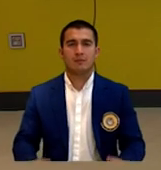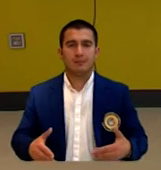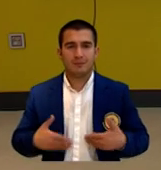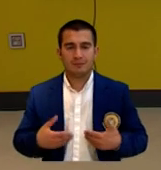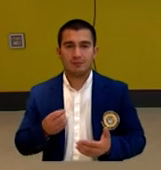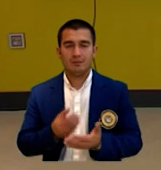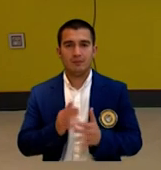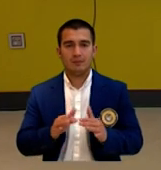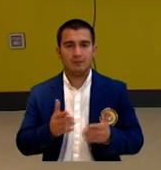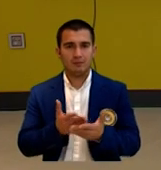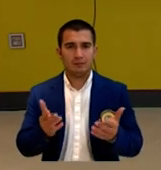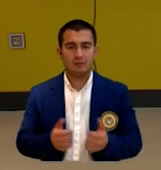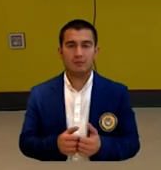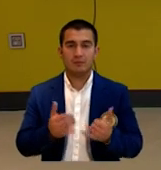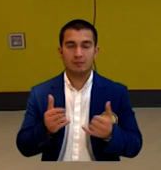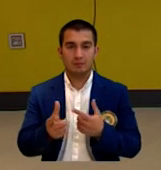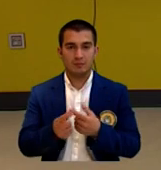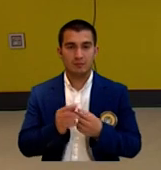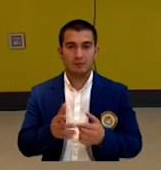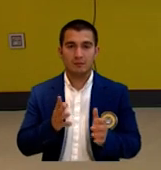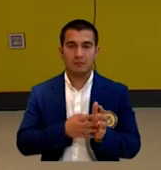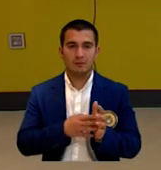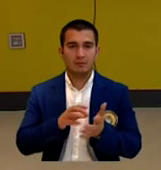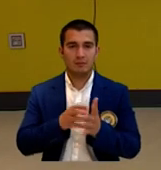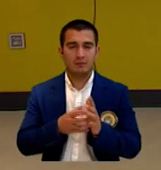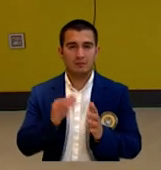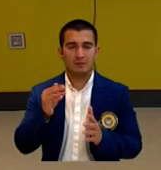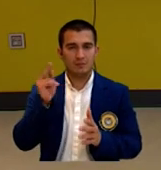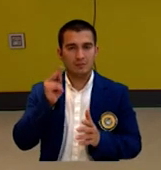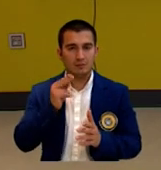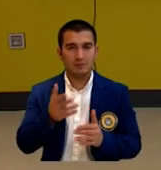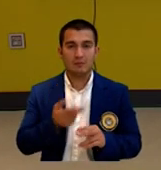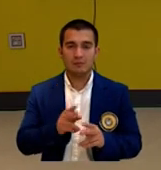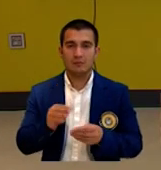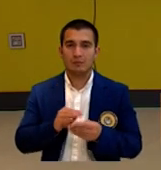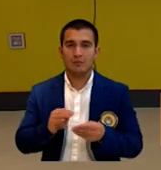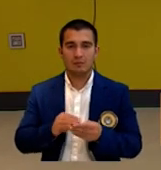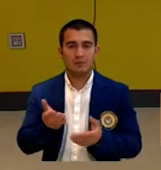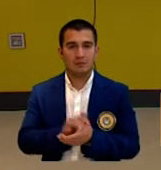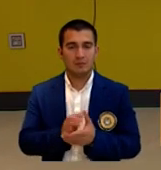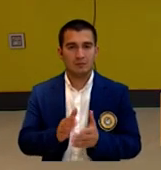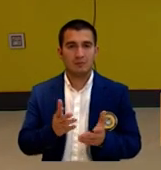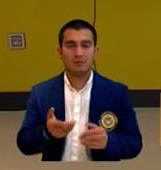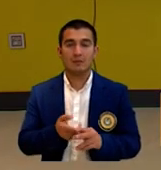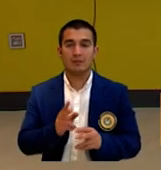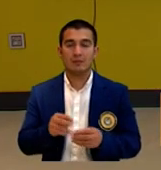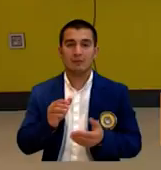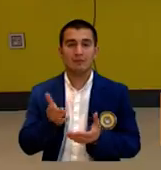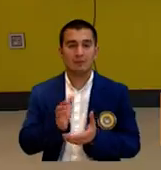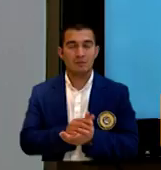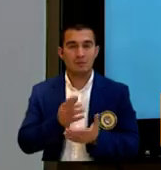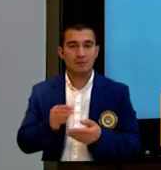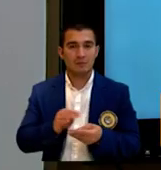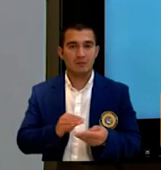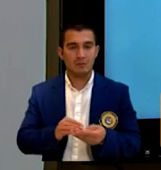Assalomu alaykum, qadrli o'quvchilar. Bugun biz sizlar bilan 9-sinf fizika fanidan takrorlash mavzusi bilan tanishamiz. Biz bu takrorlash